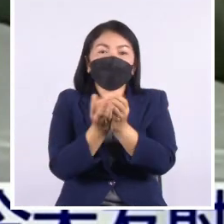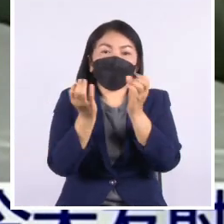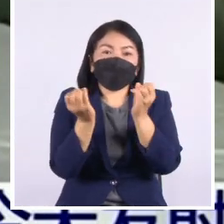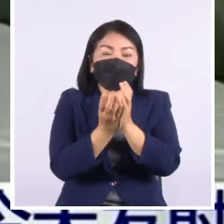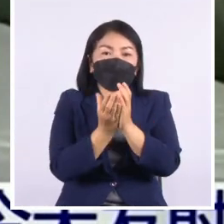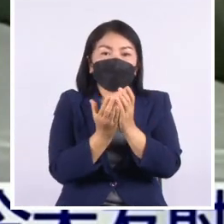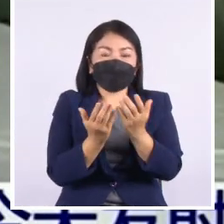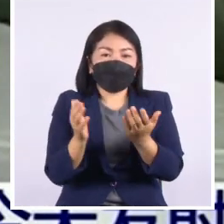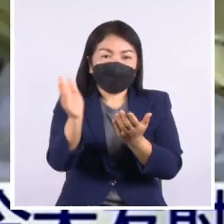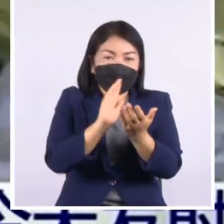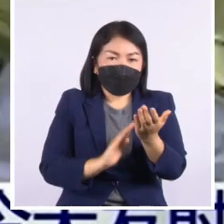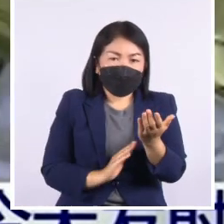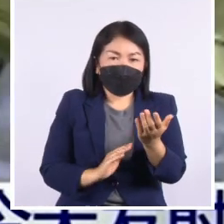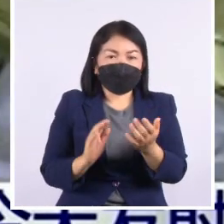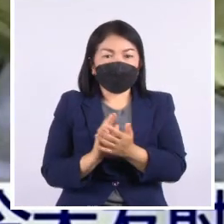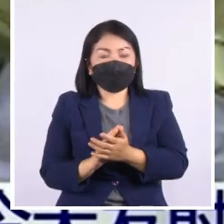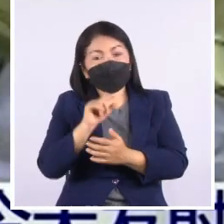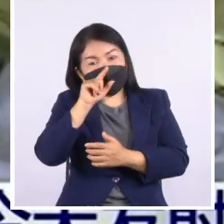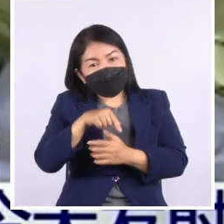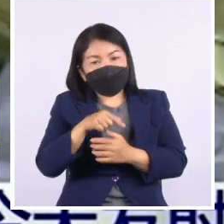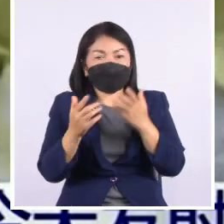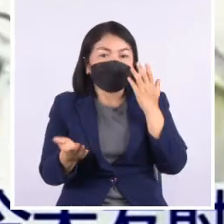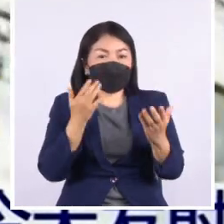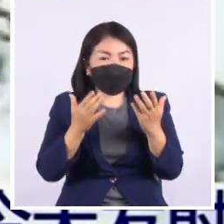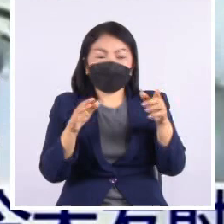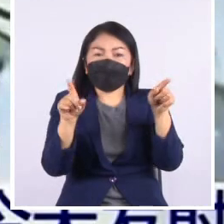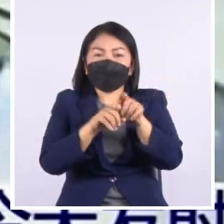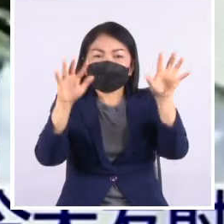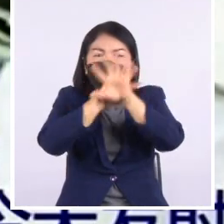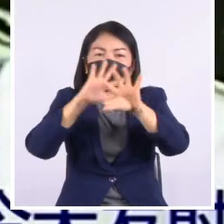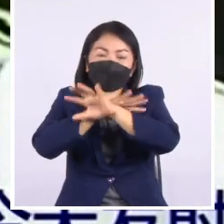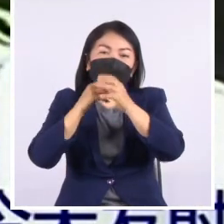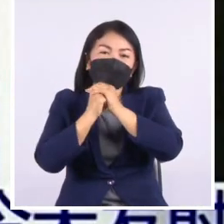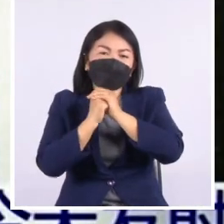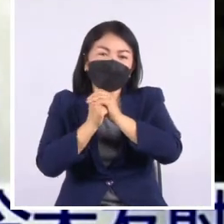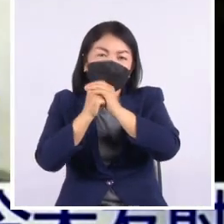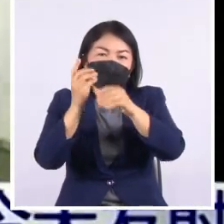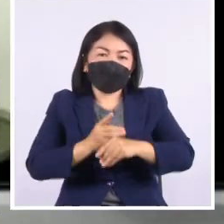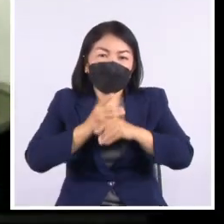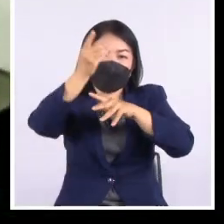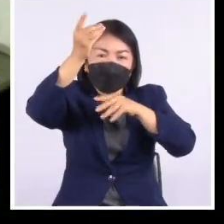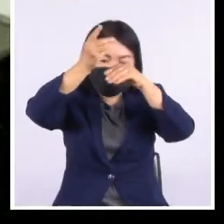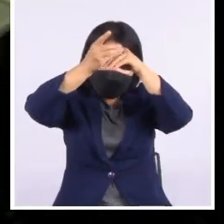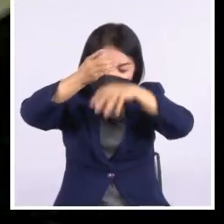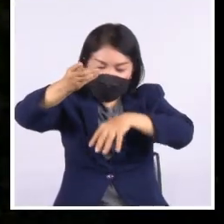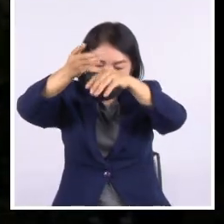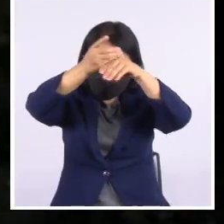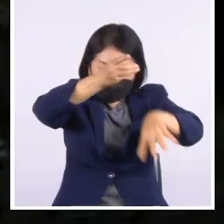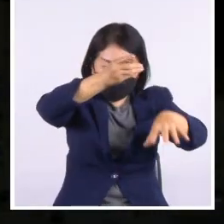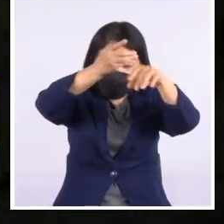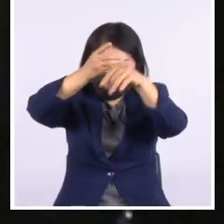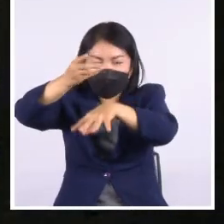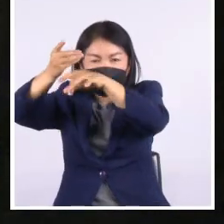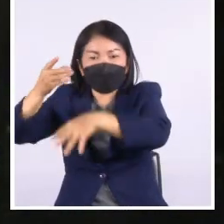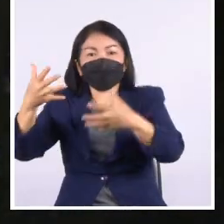ที่เมื่อเดือนพฤษภาคมปีที่แล้วซากจรวดลองมาร์ช 5B ของจีนนะครับอีกลูกหนึ่ง ร่วนลงกระจายสู่ไอวอรี่โคสต์สร้างความเสียหาย